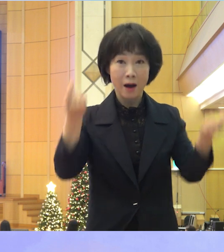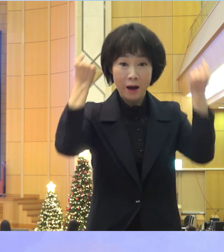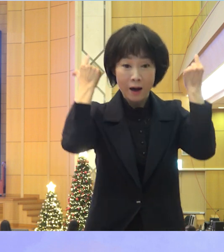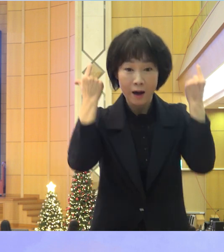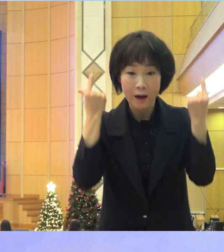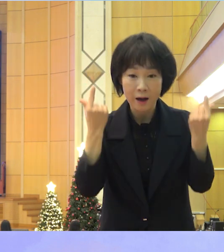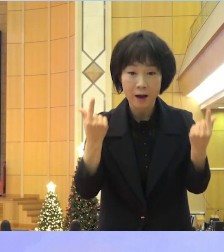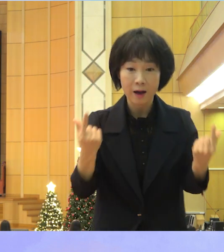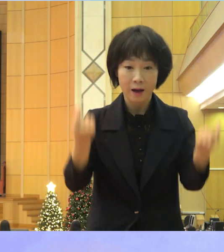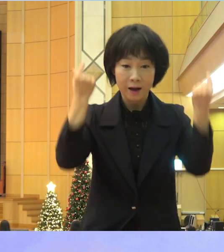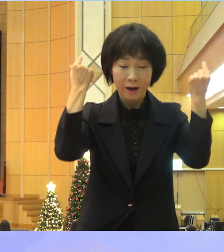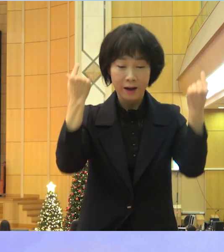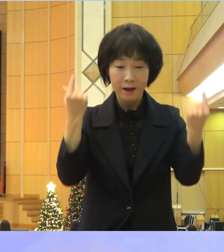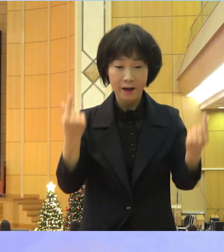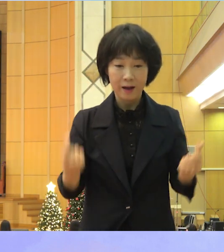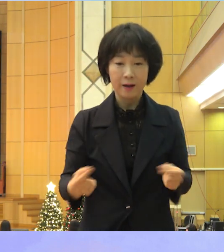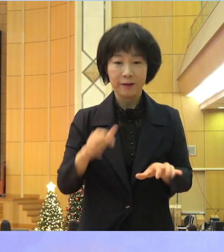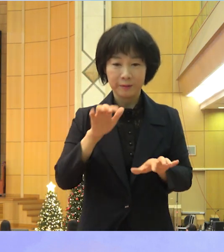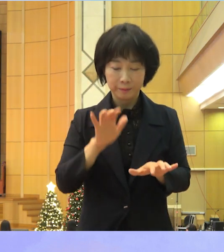기쁘다.